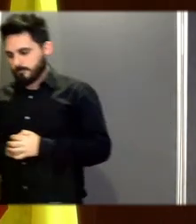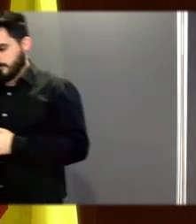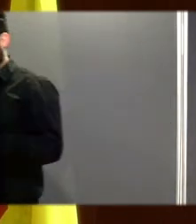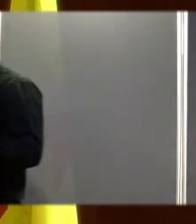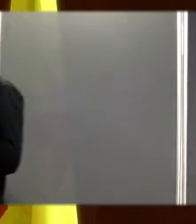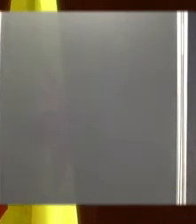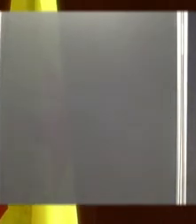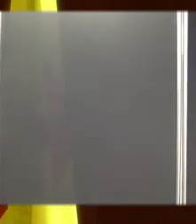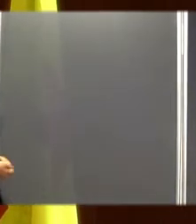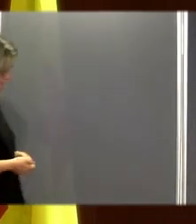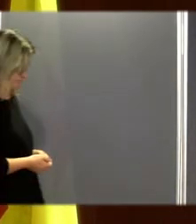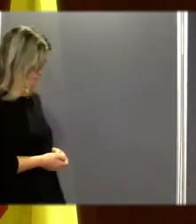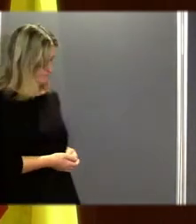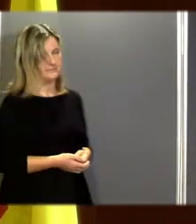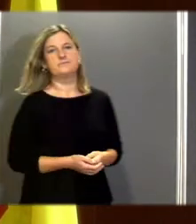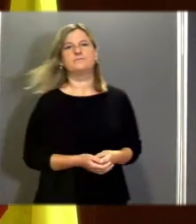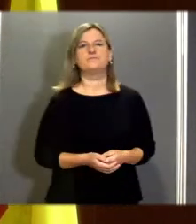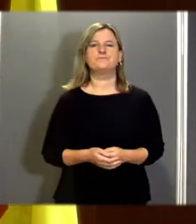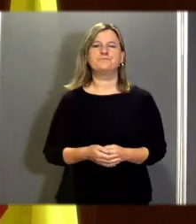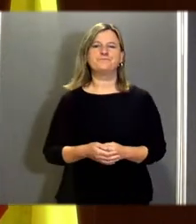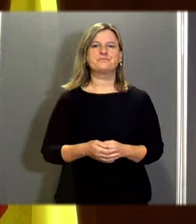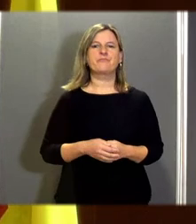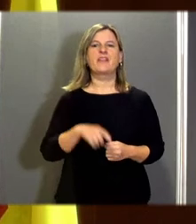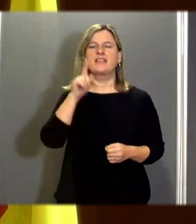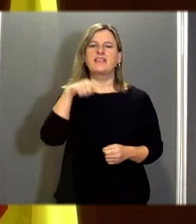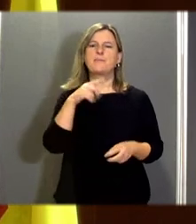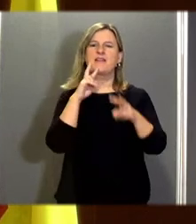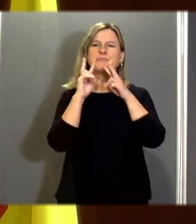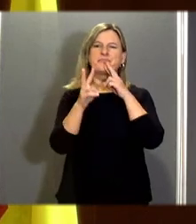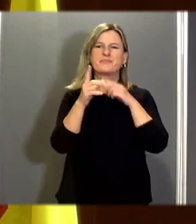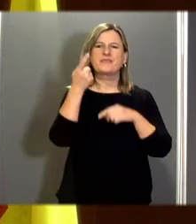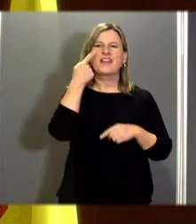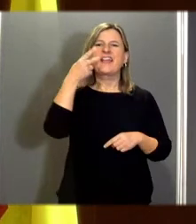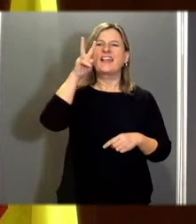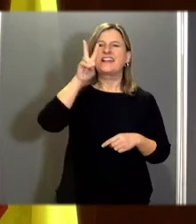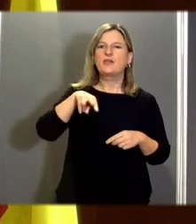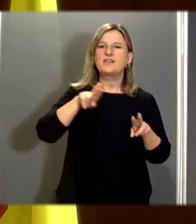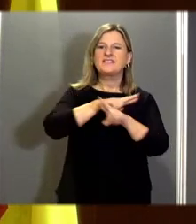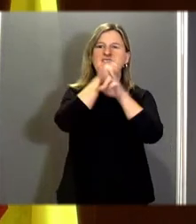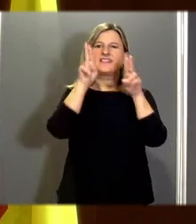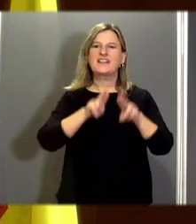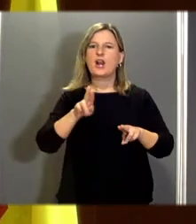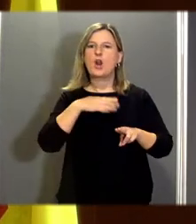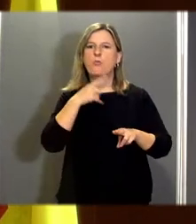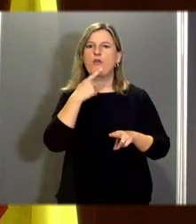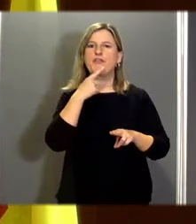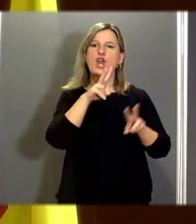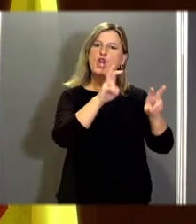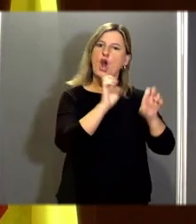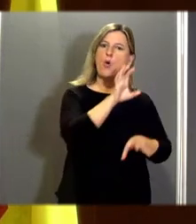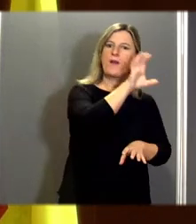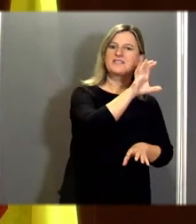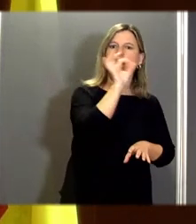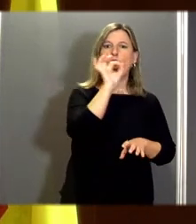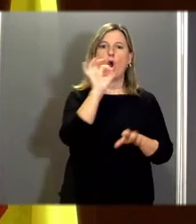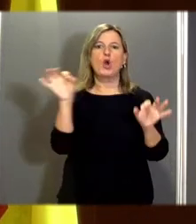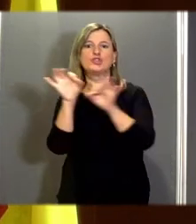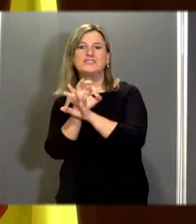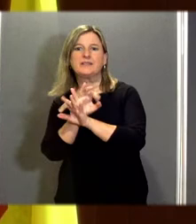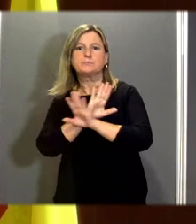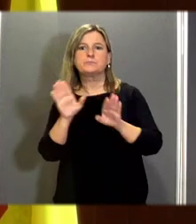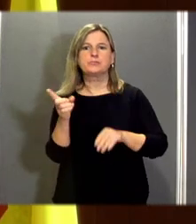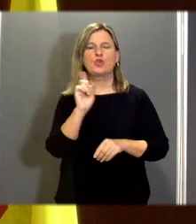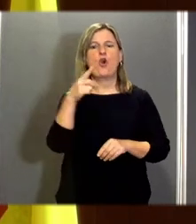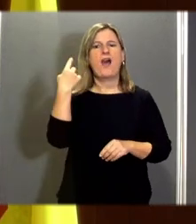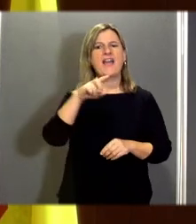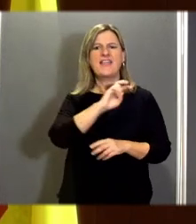Es parlava també que el reconeixement internacional no és gairebé, no és ben bé de blanc o negre, o un estat nou o no, sinó que també hi ha altres formes de